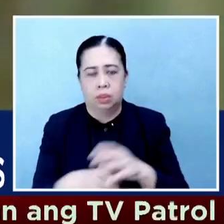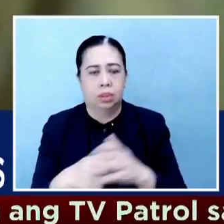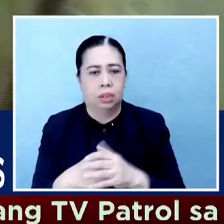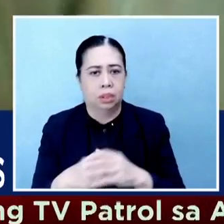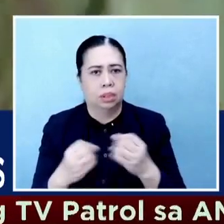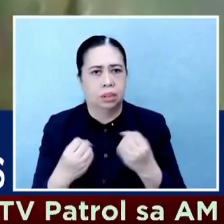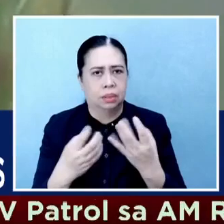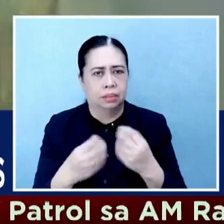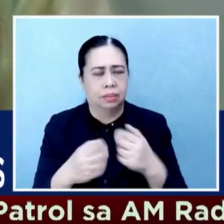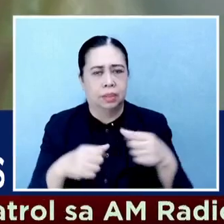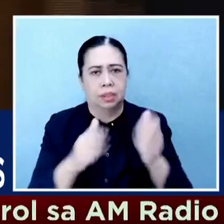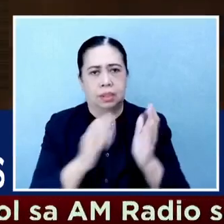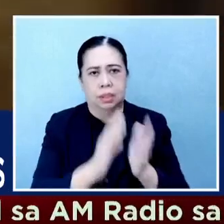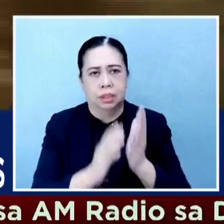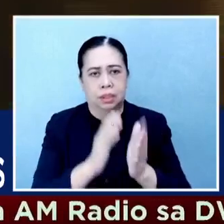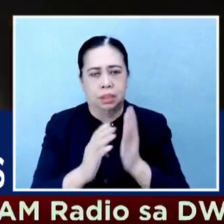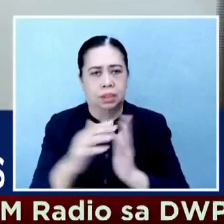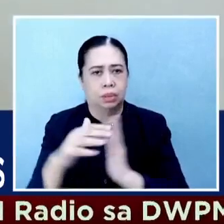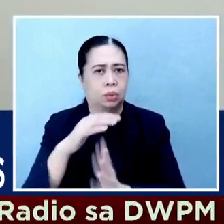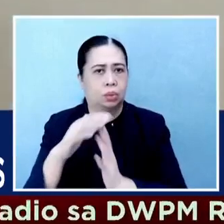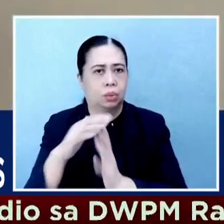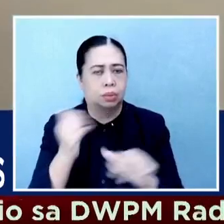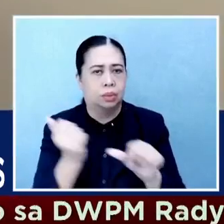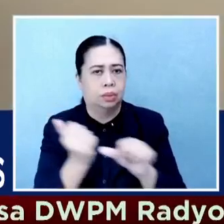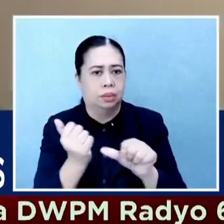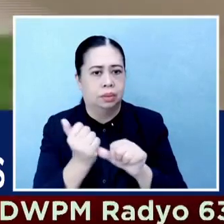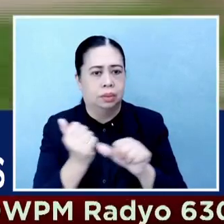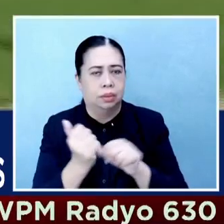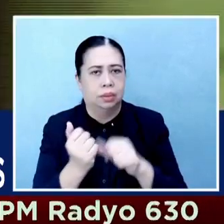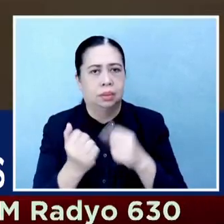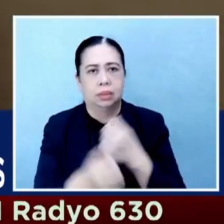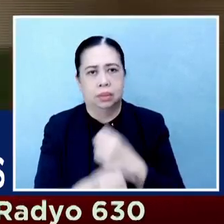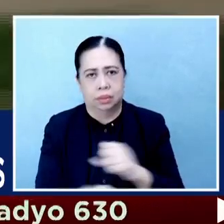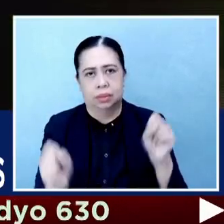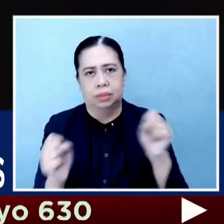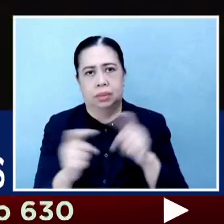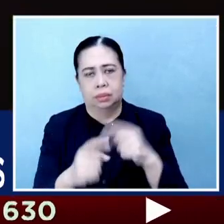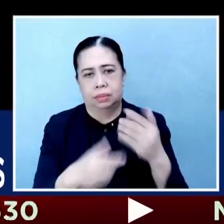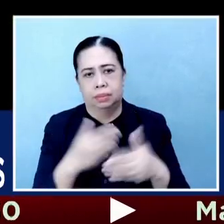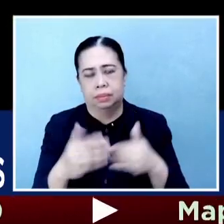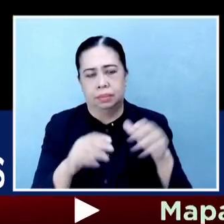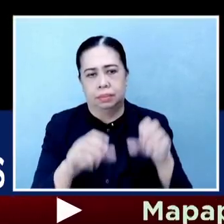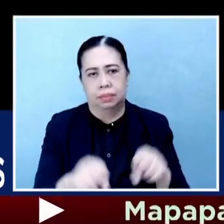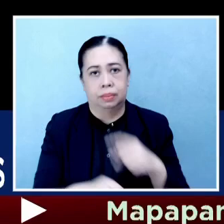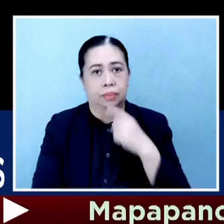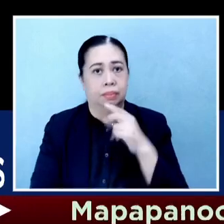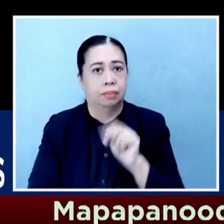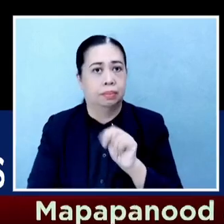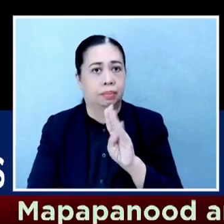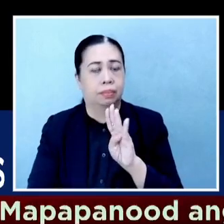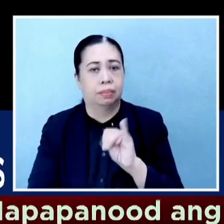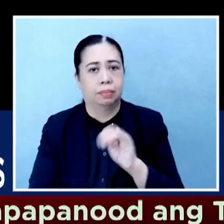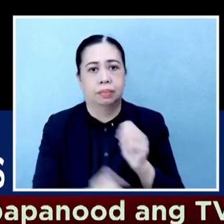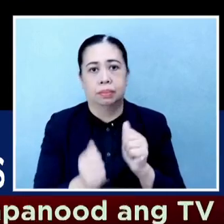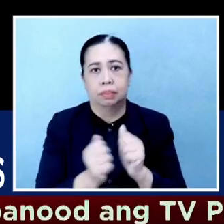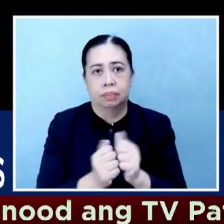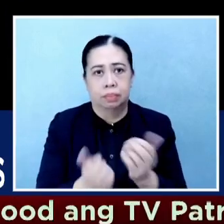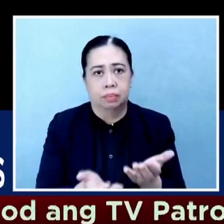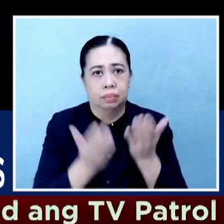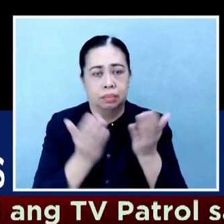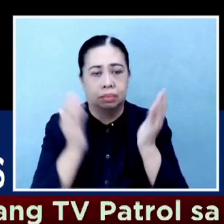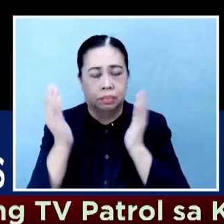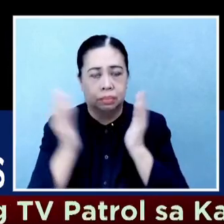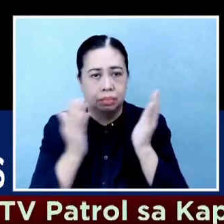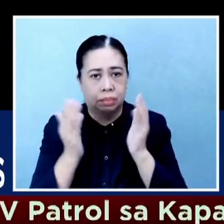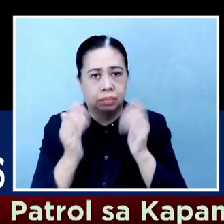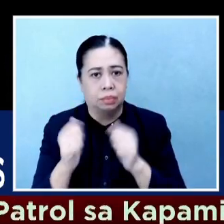massage therapists at customer care assistants ang na-rescue sa operasyon. Ayon sa NBI, kasama sa alok na serbisyo ng